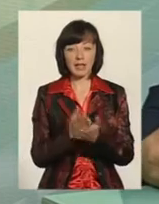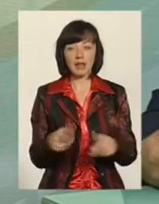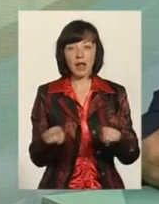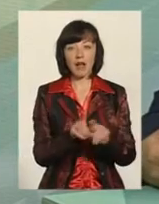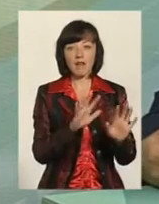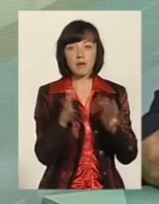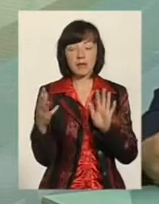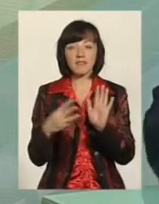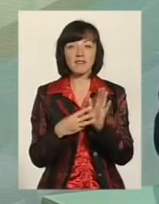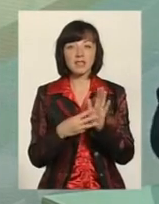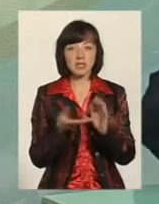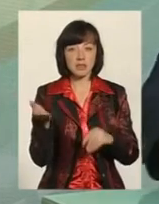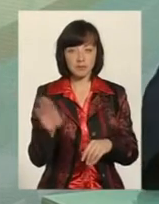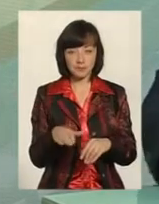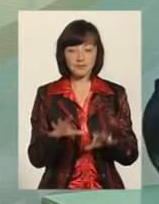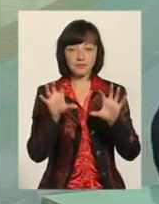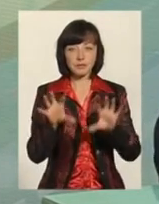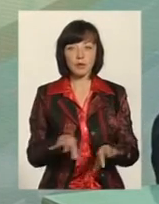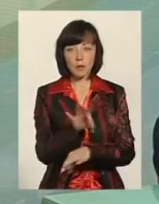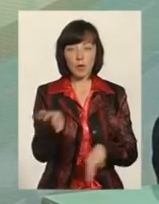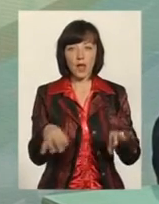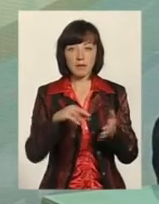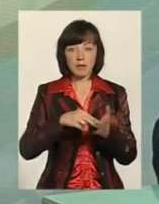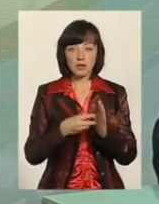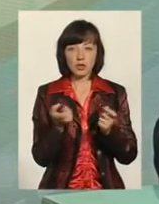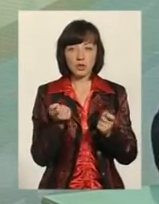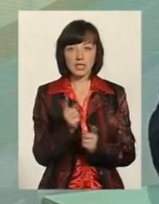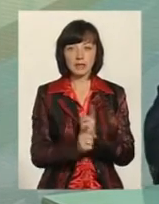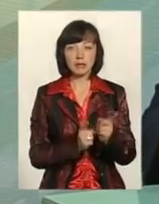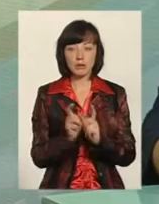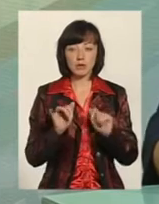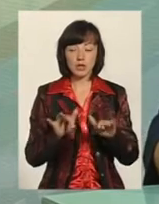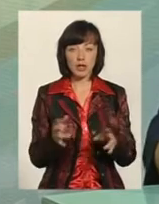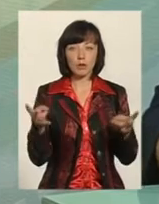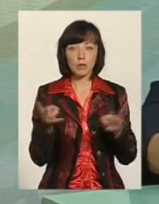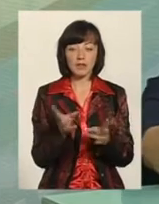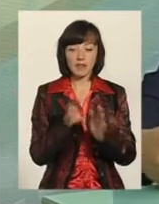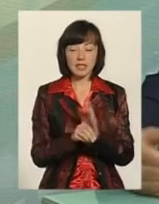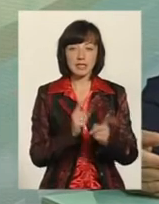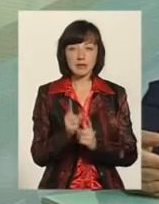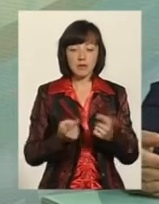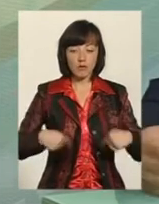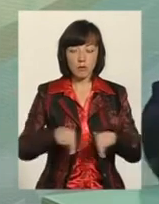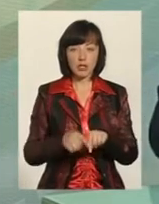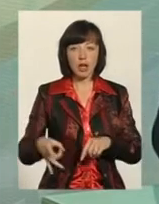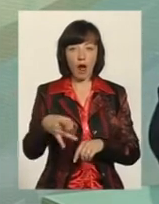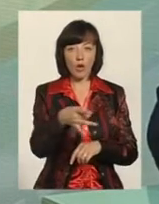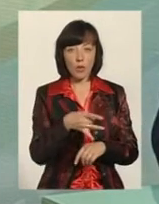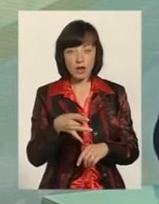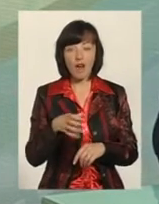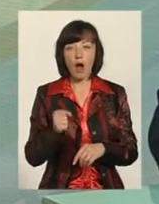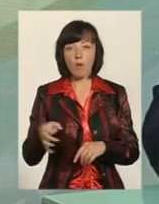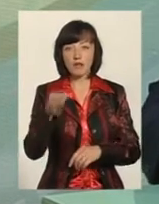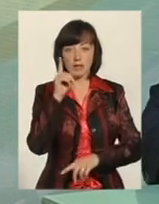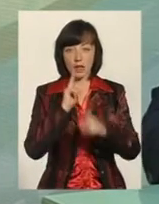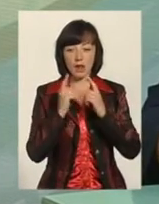аж 8. То законопроектом цим передбачається трошки змінна процедура. В разі необхідності внесення зміни в межі районів, обласна